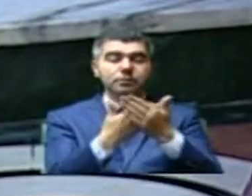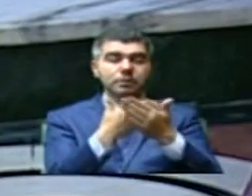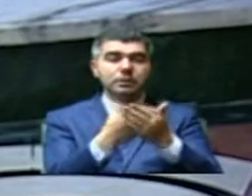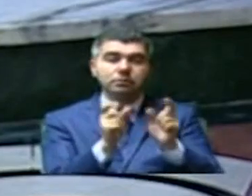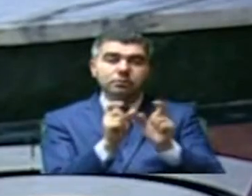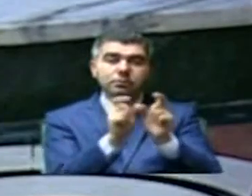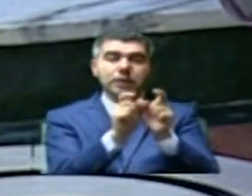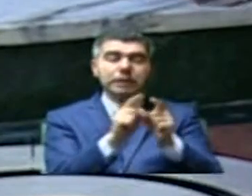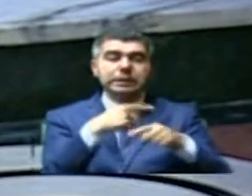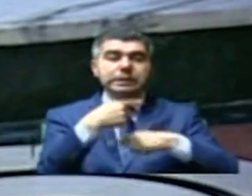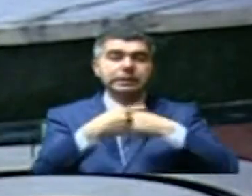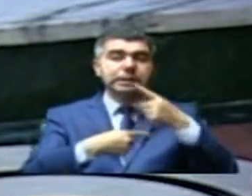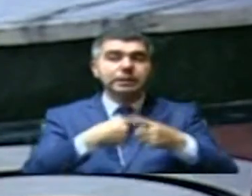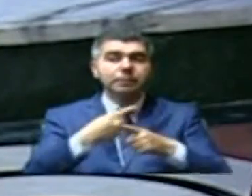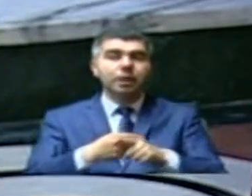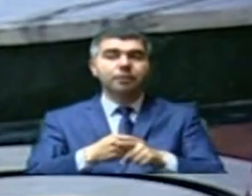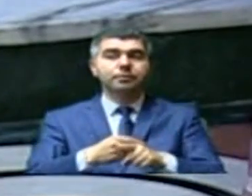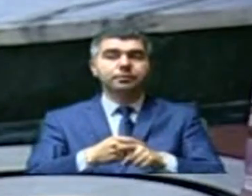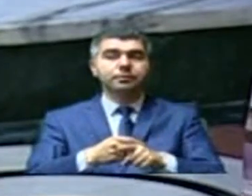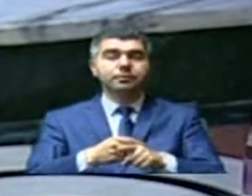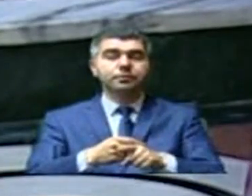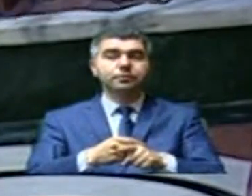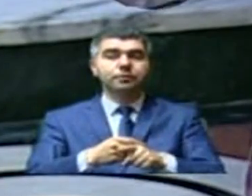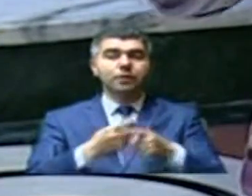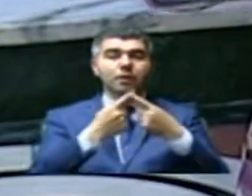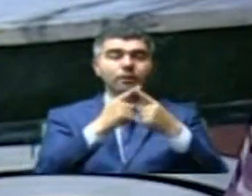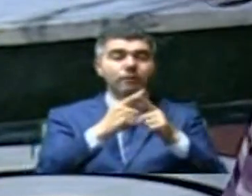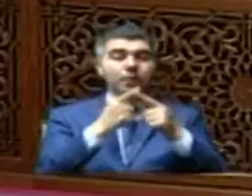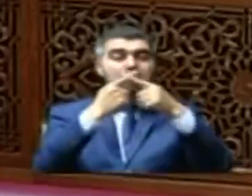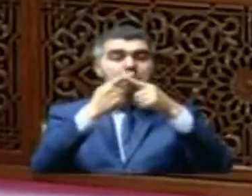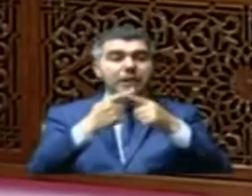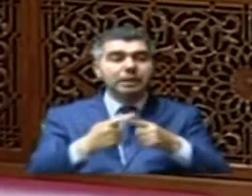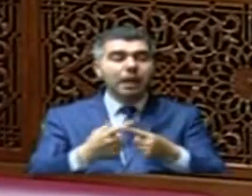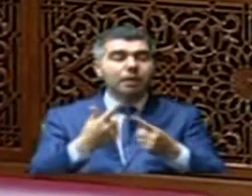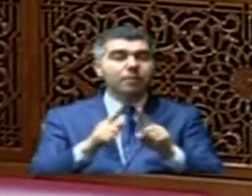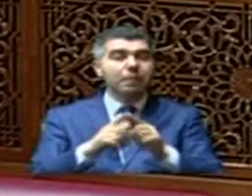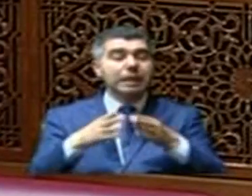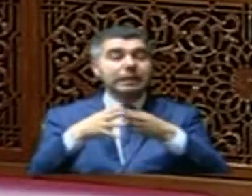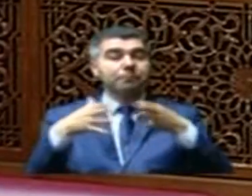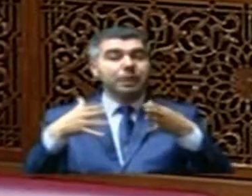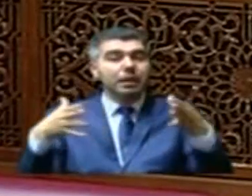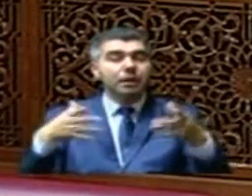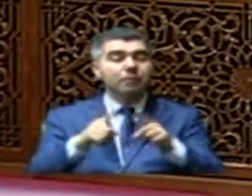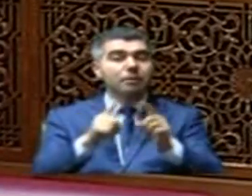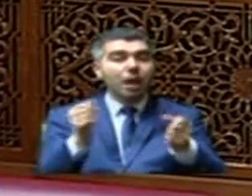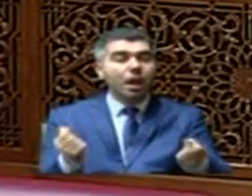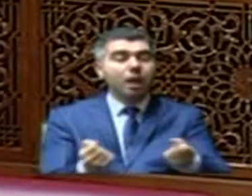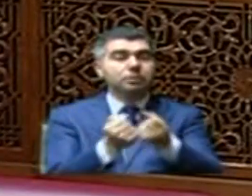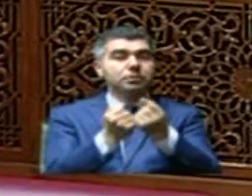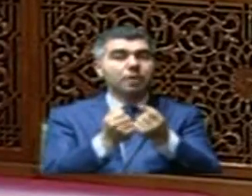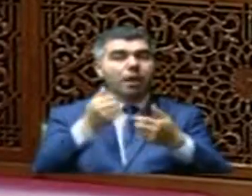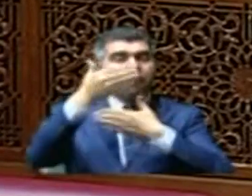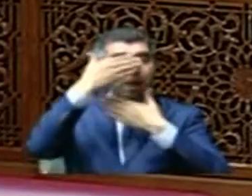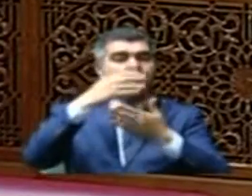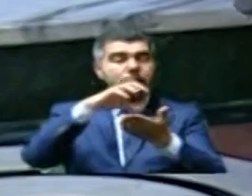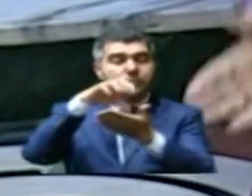لان ليس من المعقول باش تكون عندنا اعتمادات كبيره في برامج مهمه للتاهيل البيئي للمغرب في جميع المدن